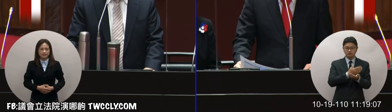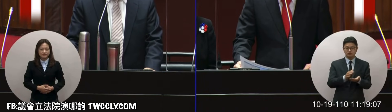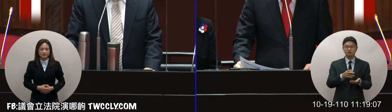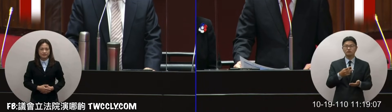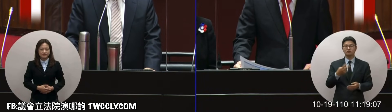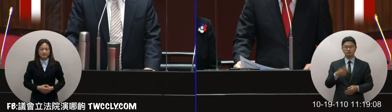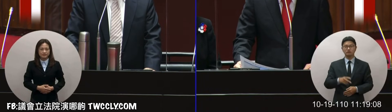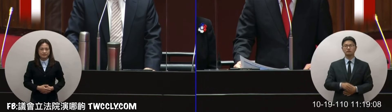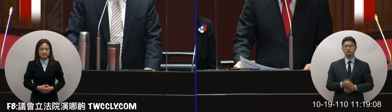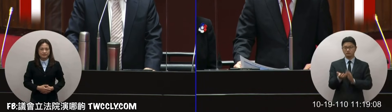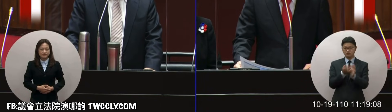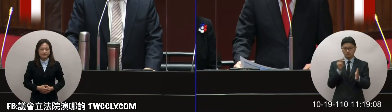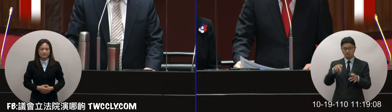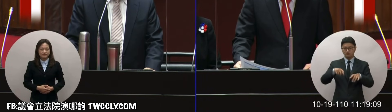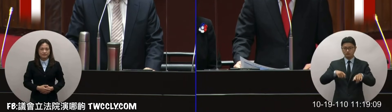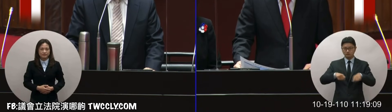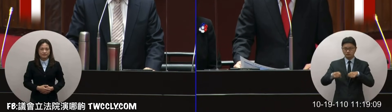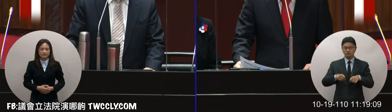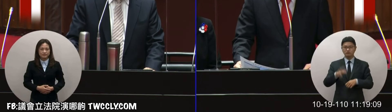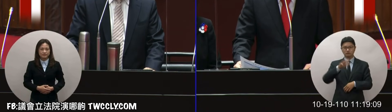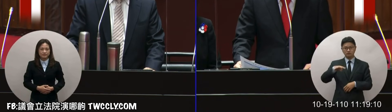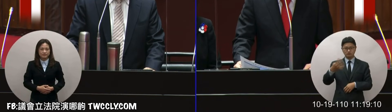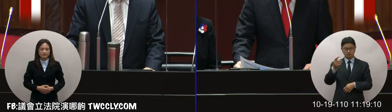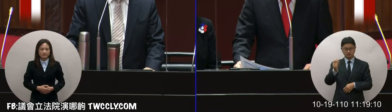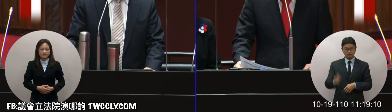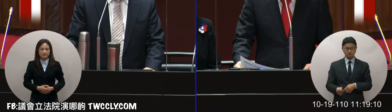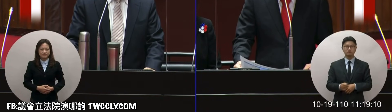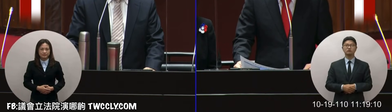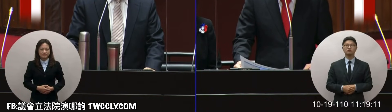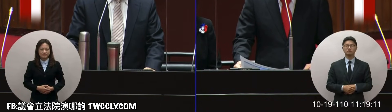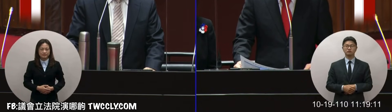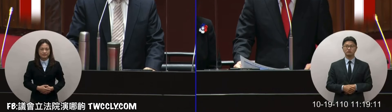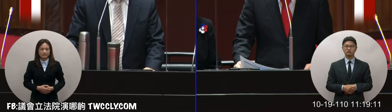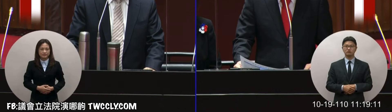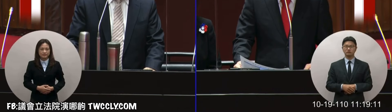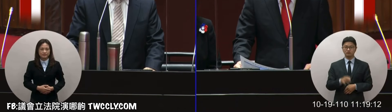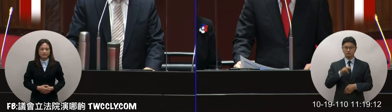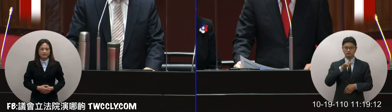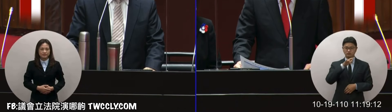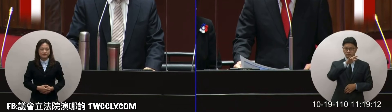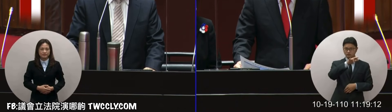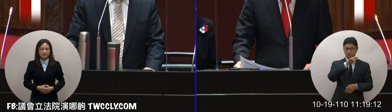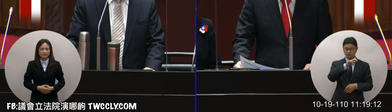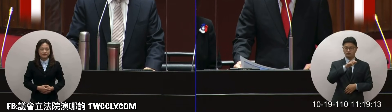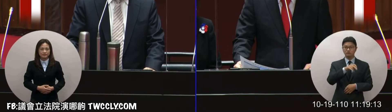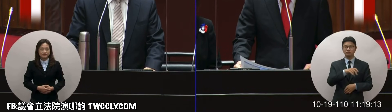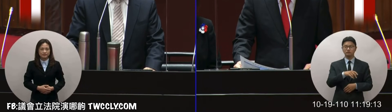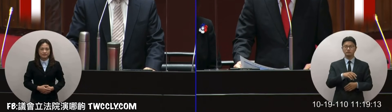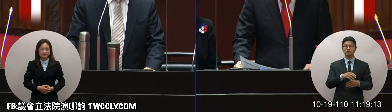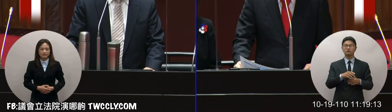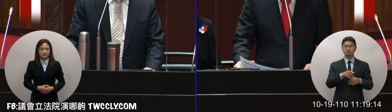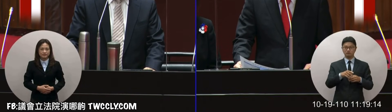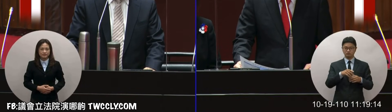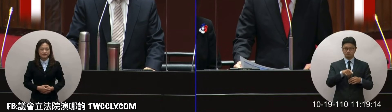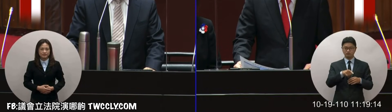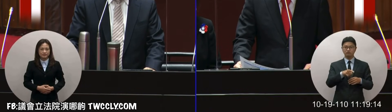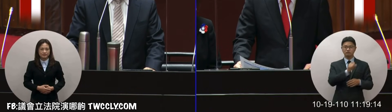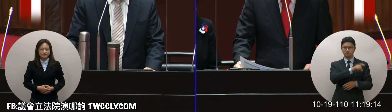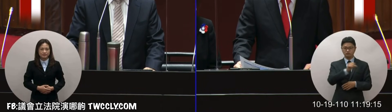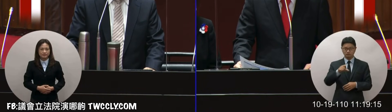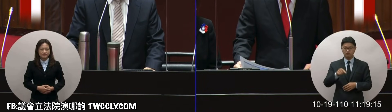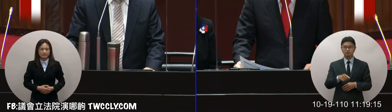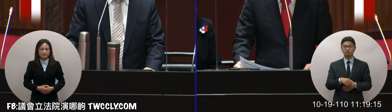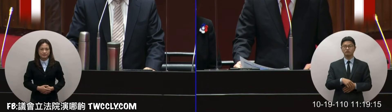基础建设8400亿，海空战力提升计划2400亿，新式战机采购特